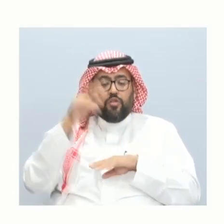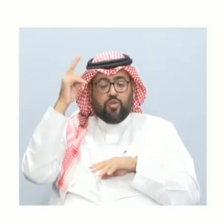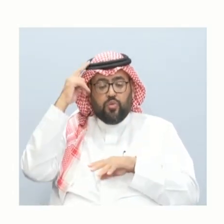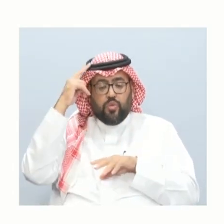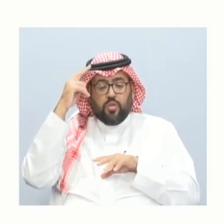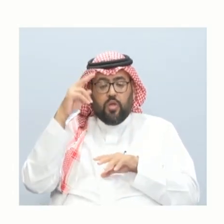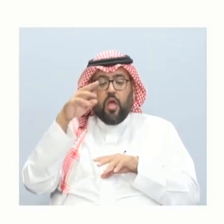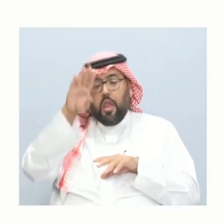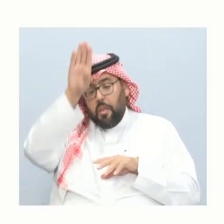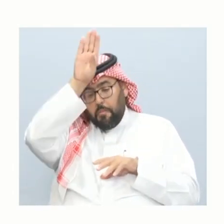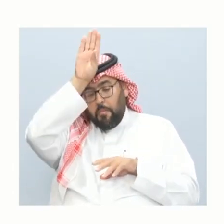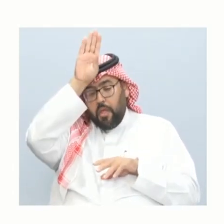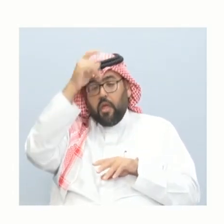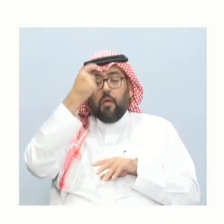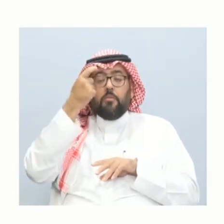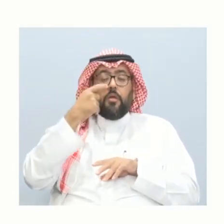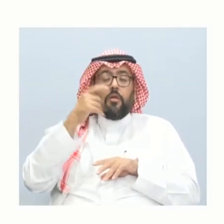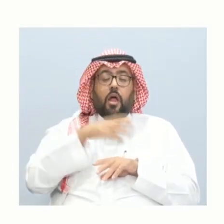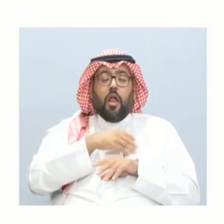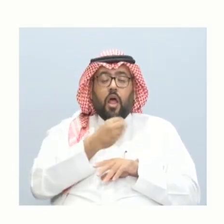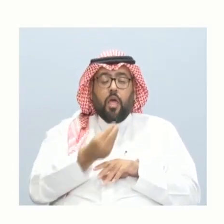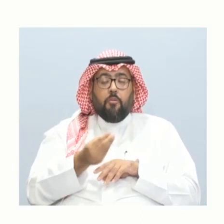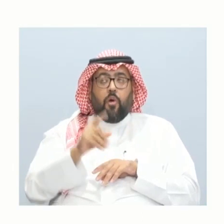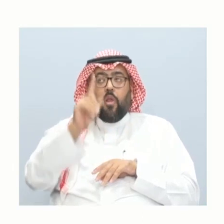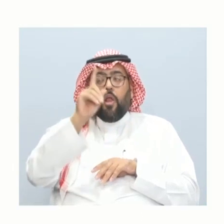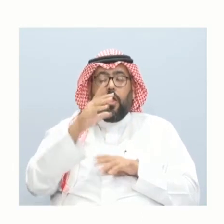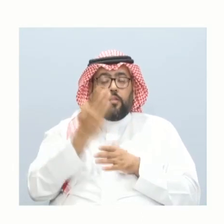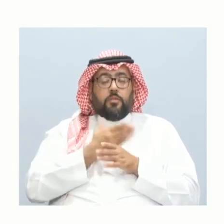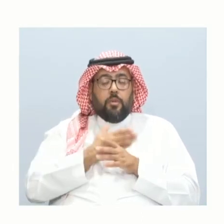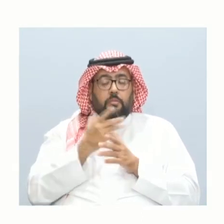الملكه عبد العزيز رحمه الله